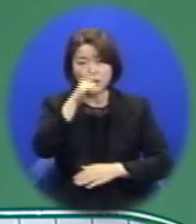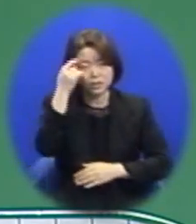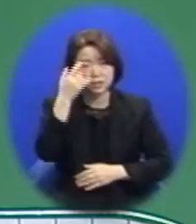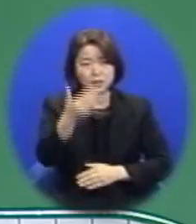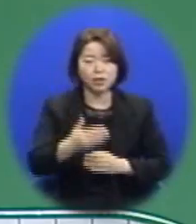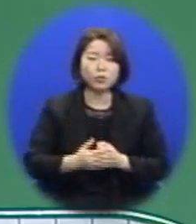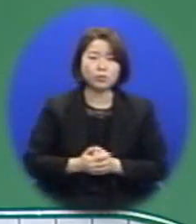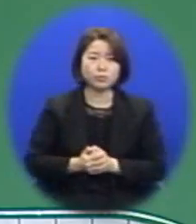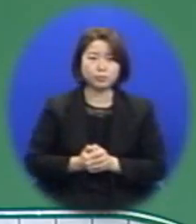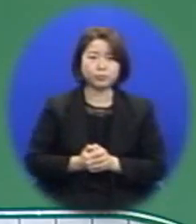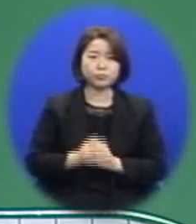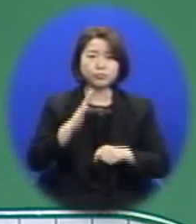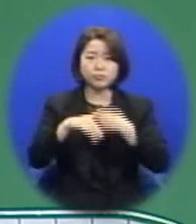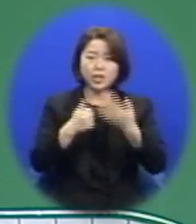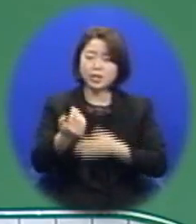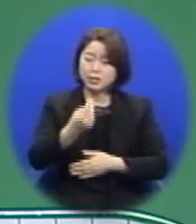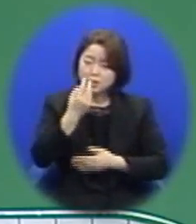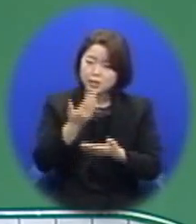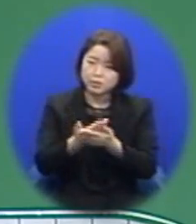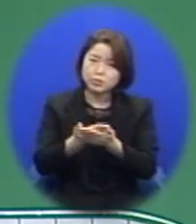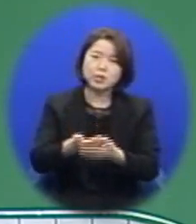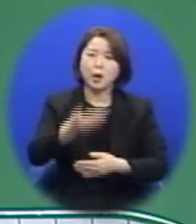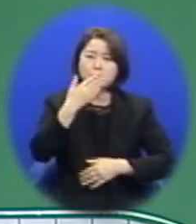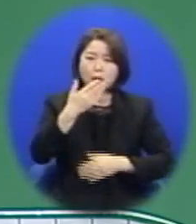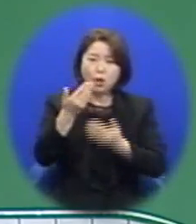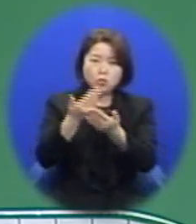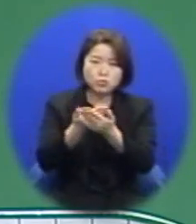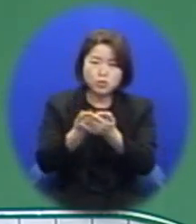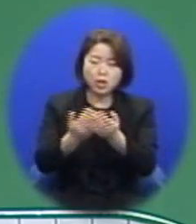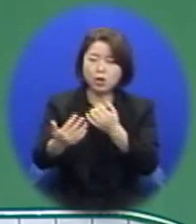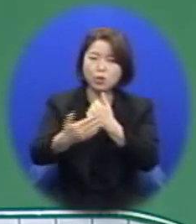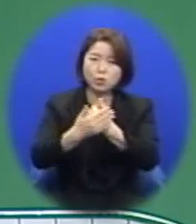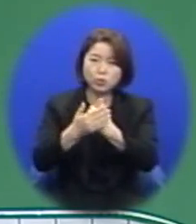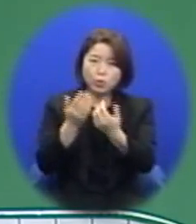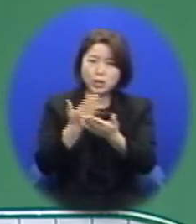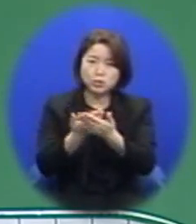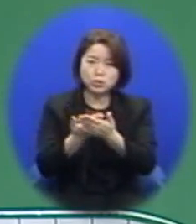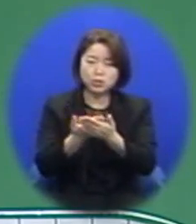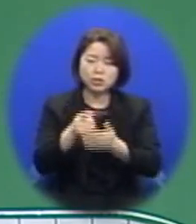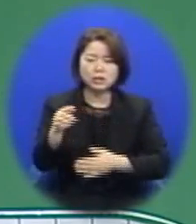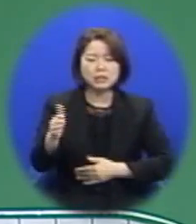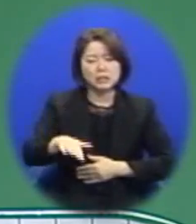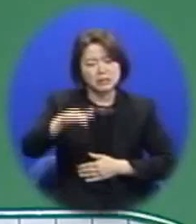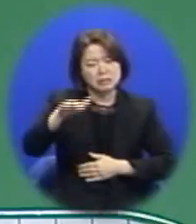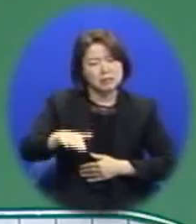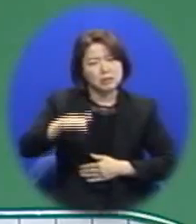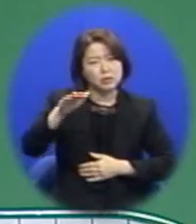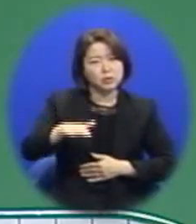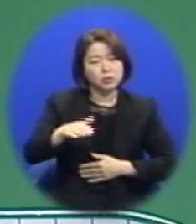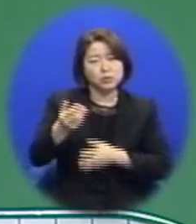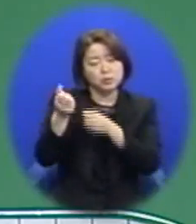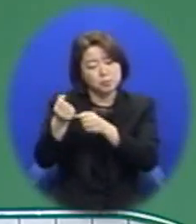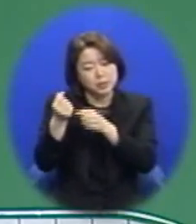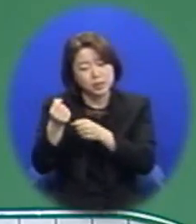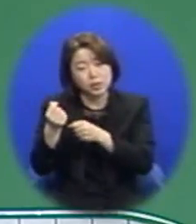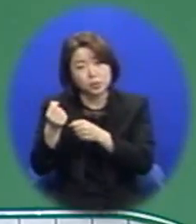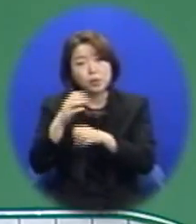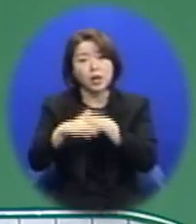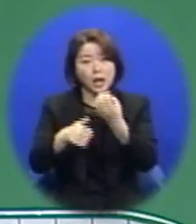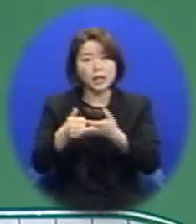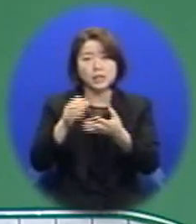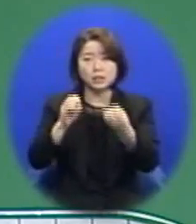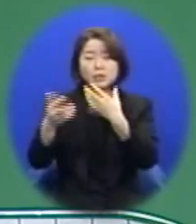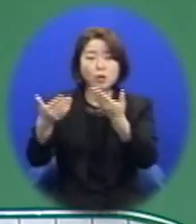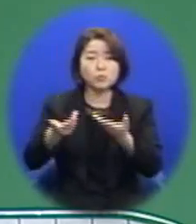하나님 살려주세요, 먹여주세요, 도와주세요. 이런 정도 수준으로 매달려도 하나님이 들어주시긴 하지만